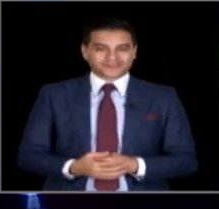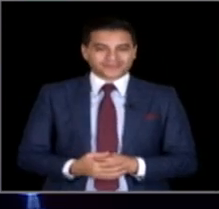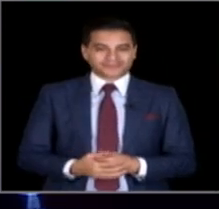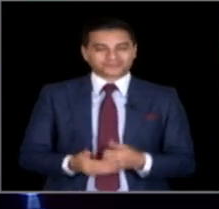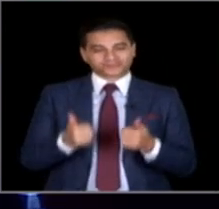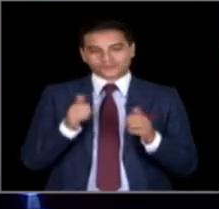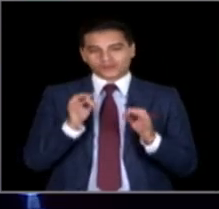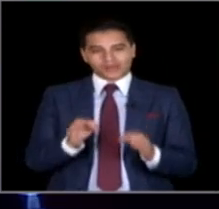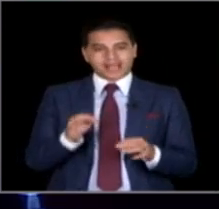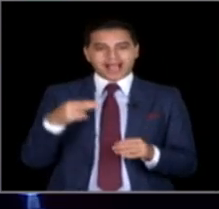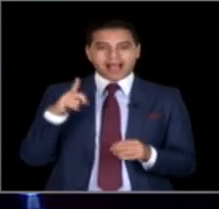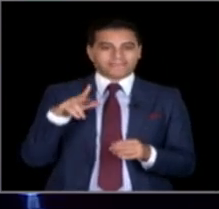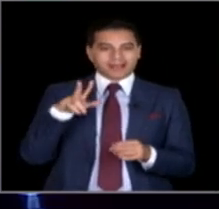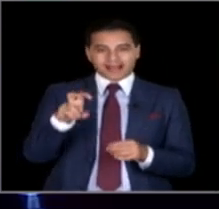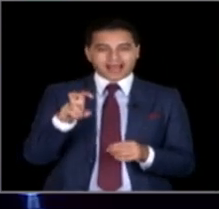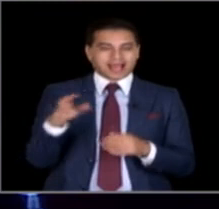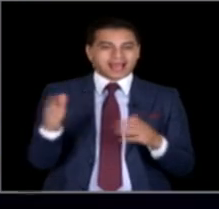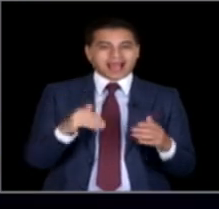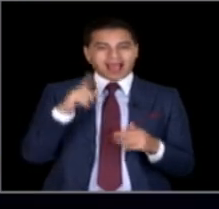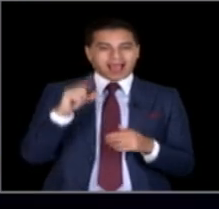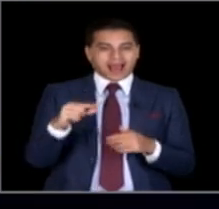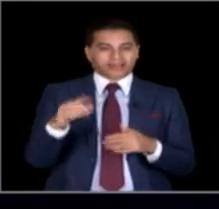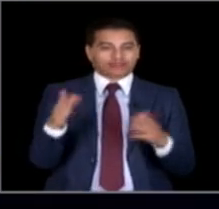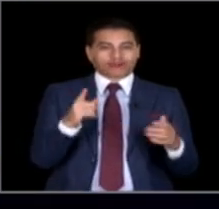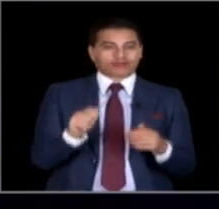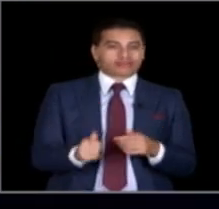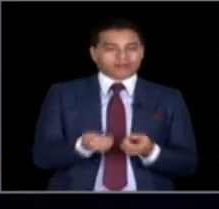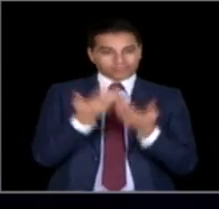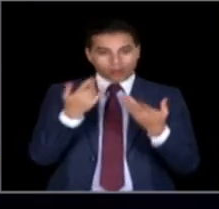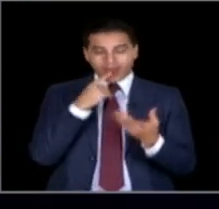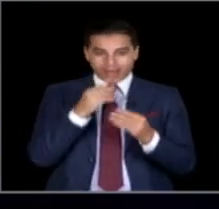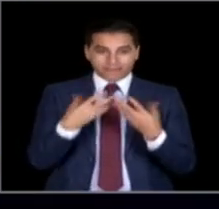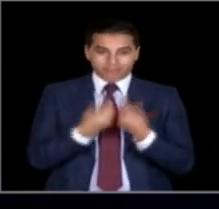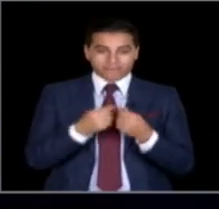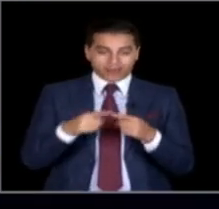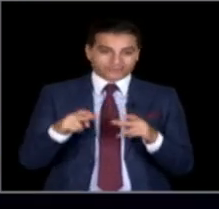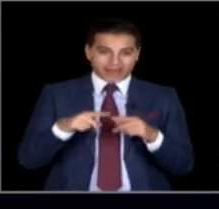جدا. عبلة، خالد ورضا برحب بيكم، وهنتكلم مع